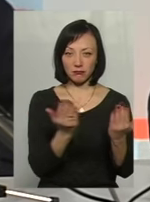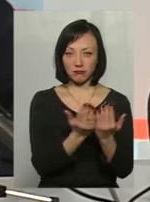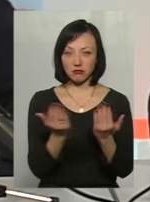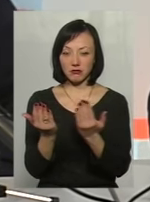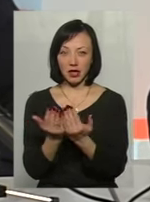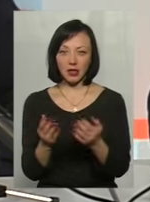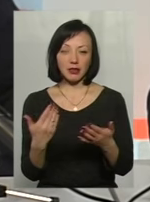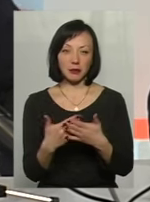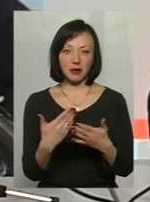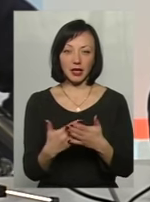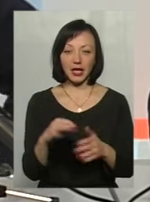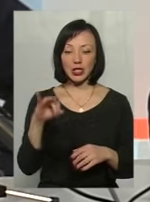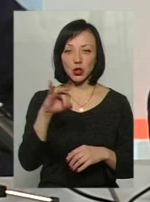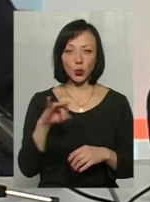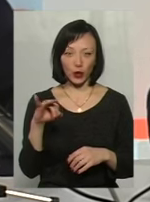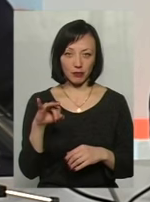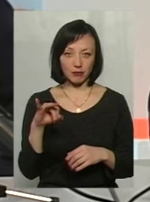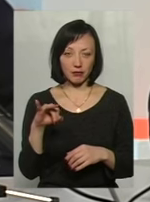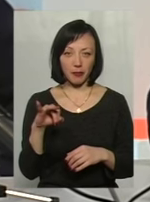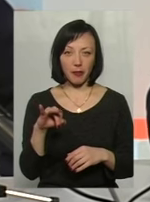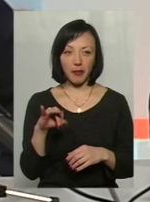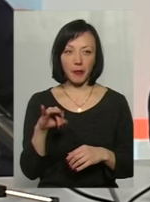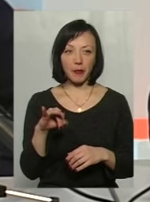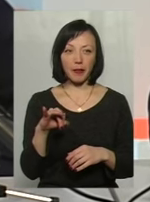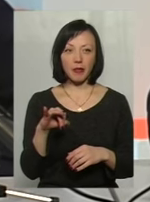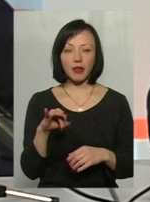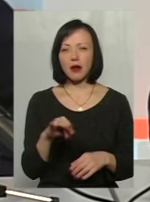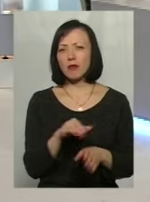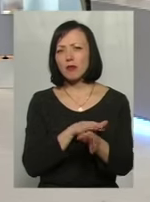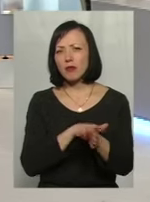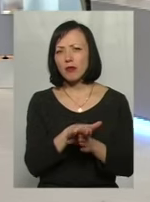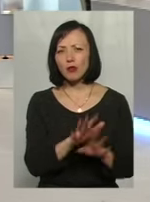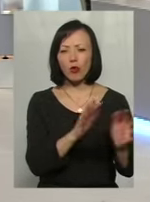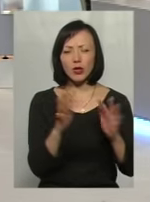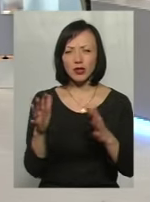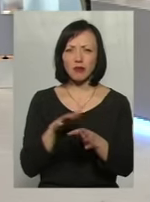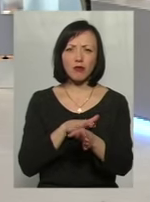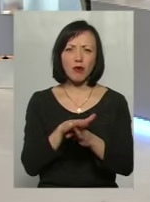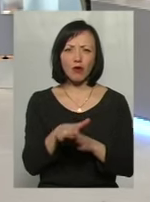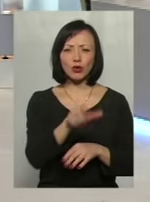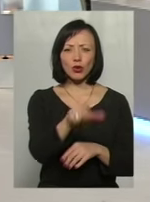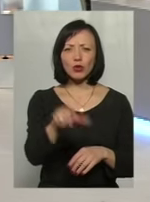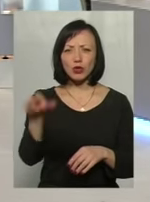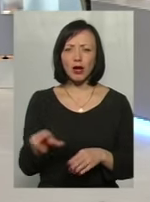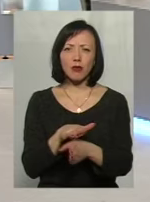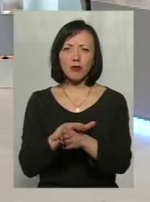наприклад, з тої ж самої, там, скажімо, з історії. Море дат, море подій, море людей, море картин,